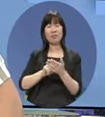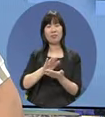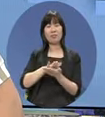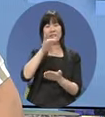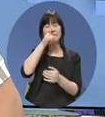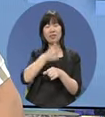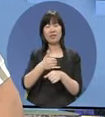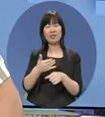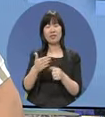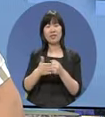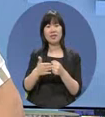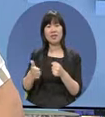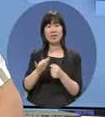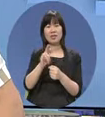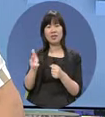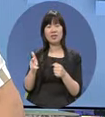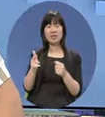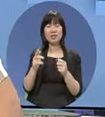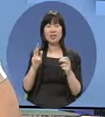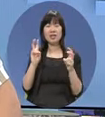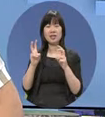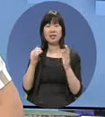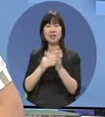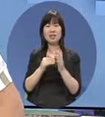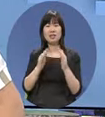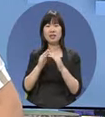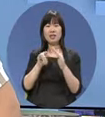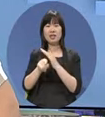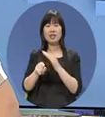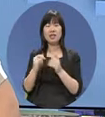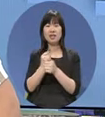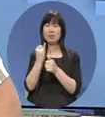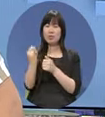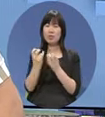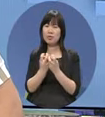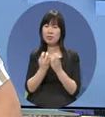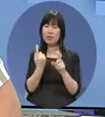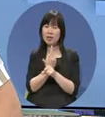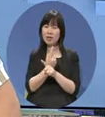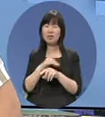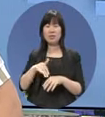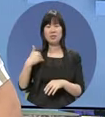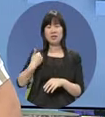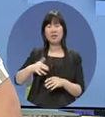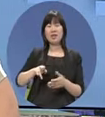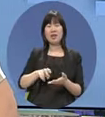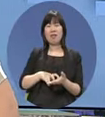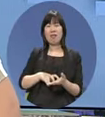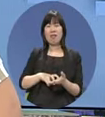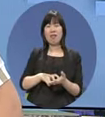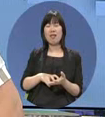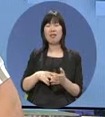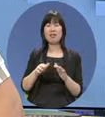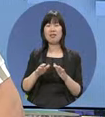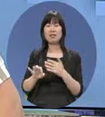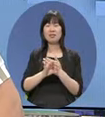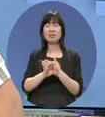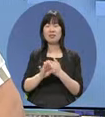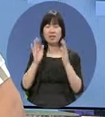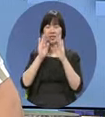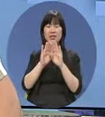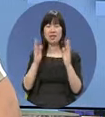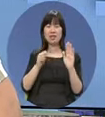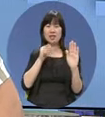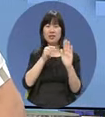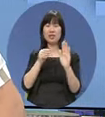지금 집에 저녁에 퇴근하고 들어가면 아내가 이제 어떻게 바꿨을지 모르겠는데 아 이제 떨립니다. 그럼 거기에 책장을 네.